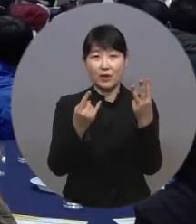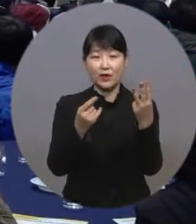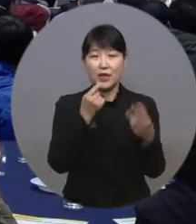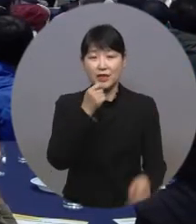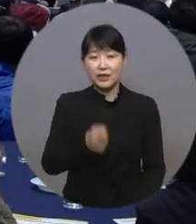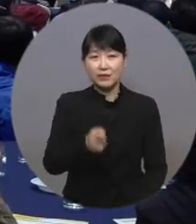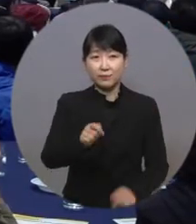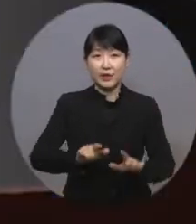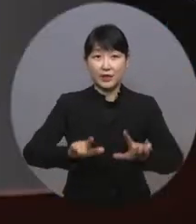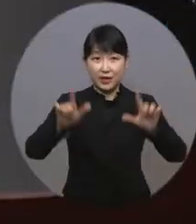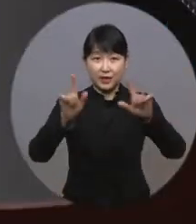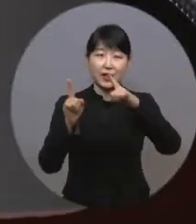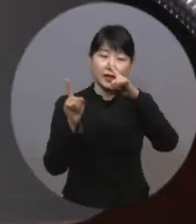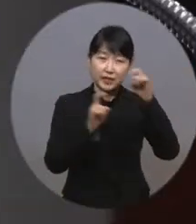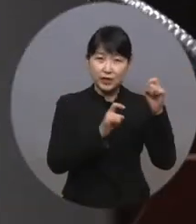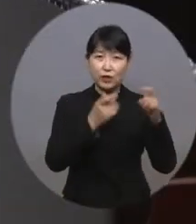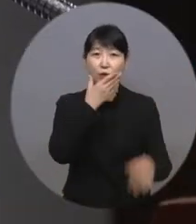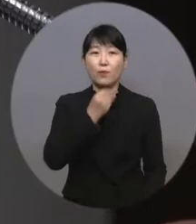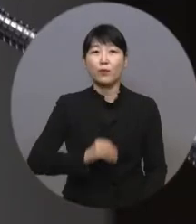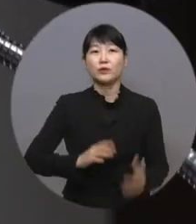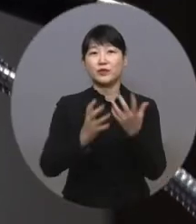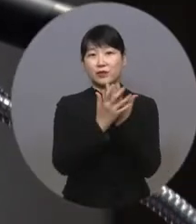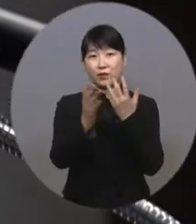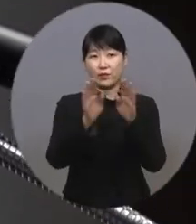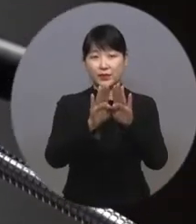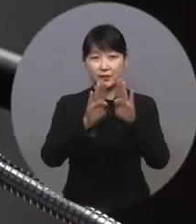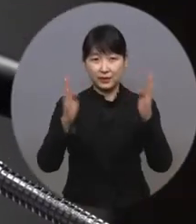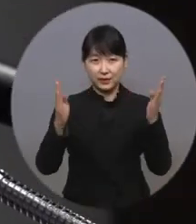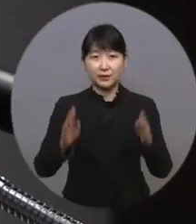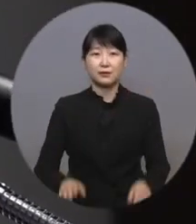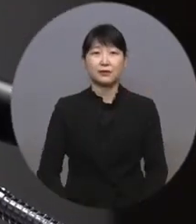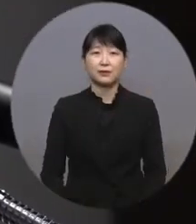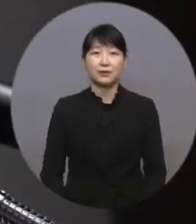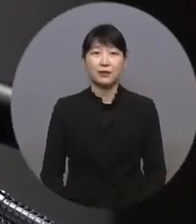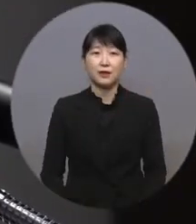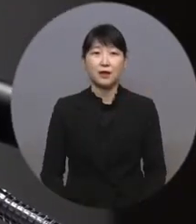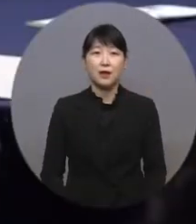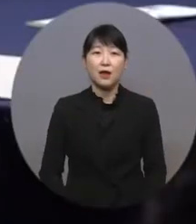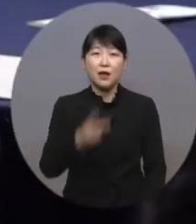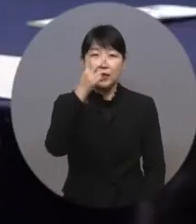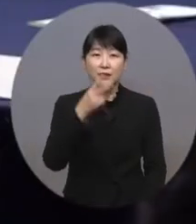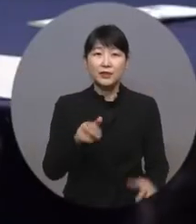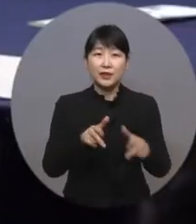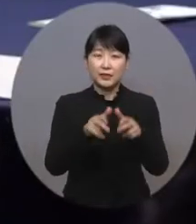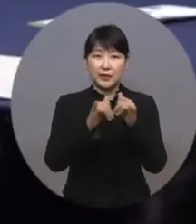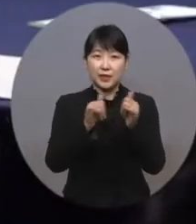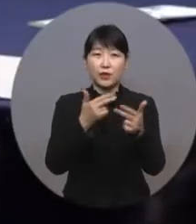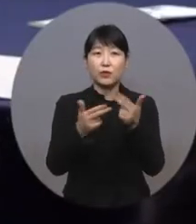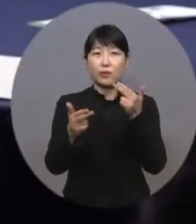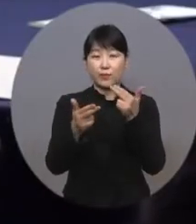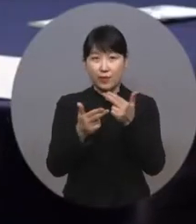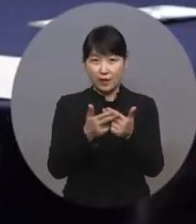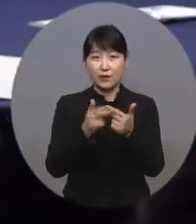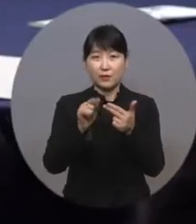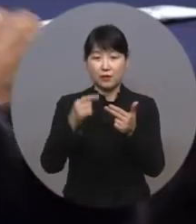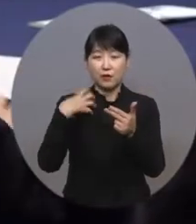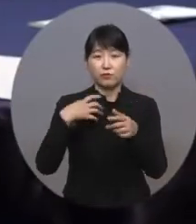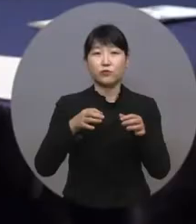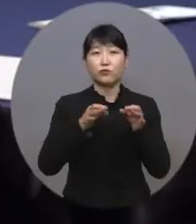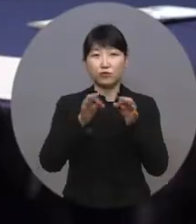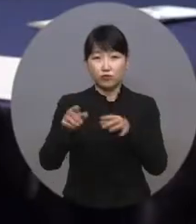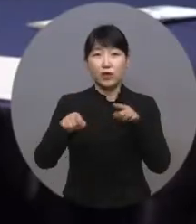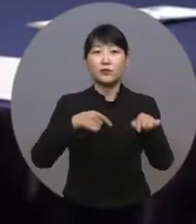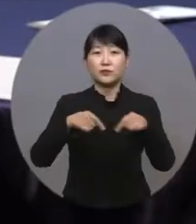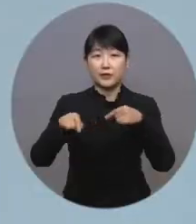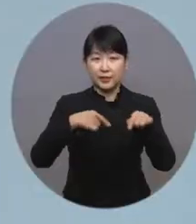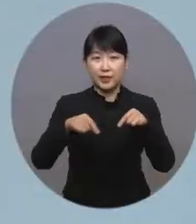복지대회가 시작했습니다 사단법인 강원도 시각장애인연합회가 주관하고 사단법인 강원도 시각장애인연합회